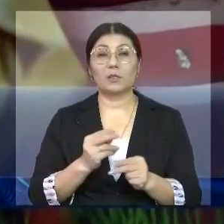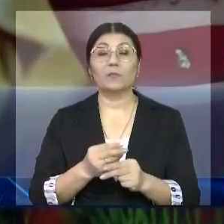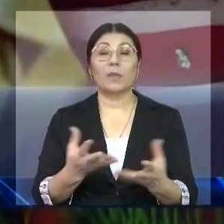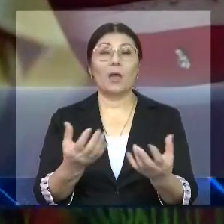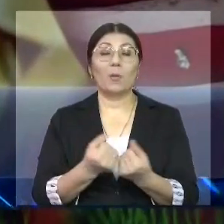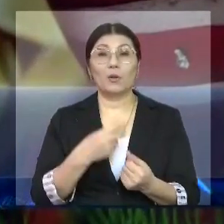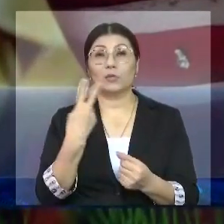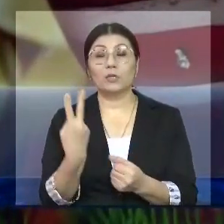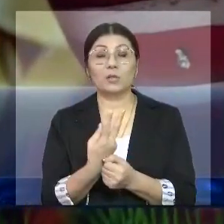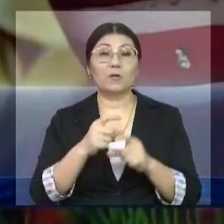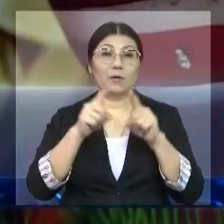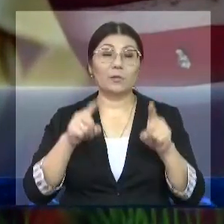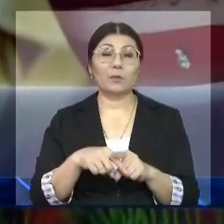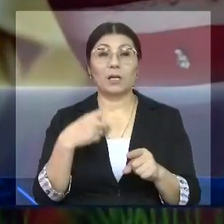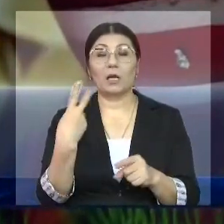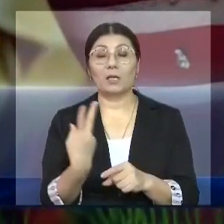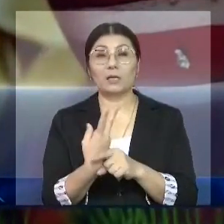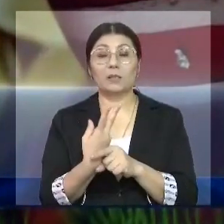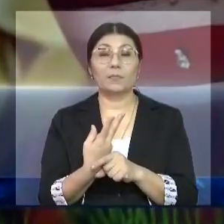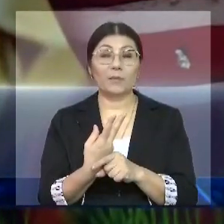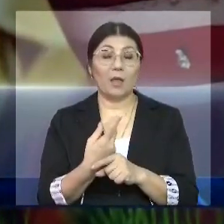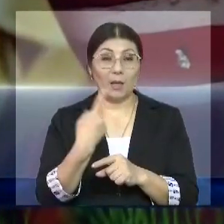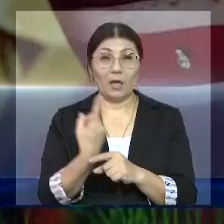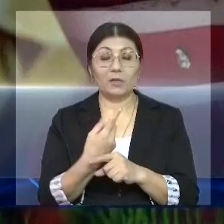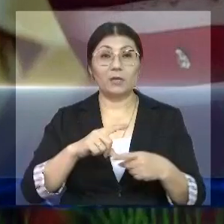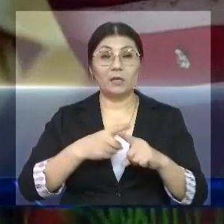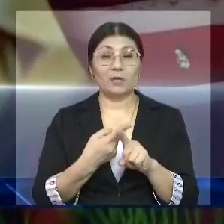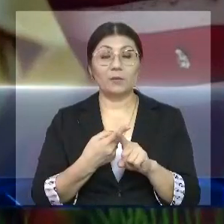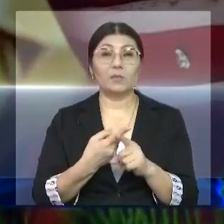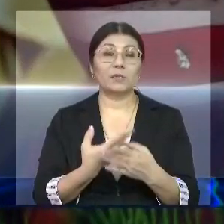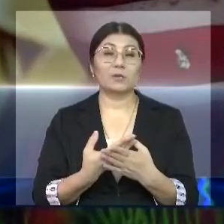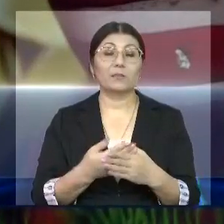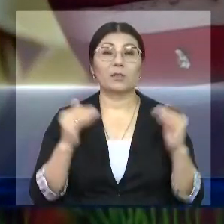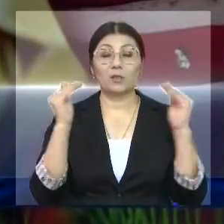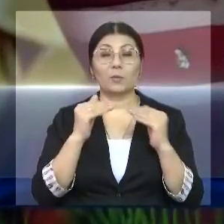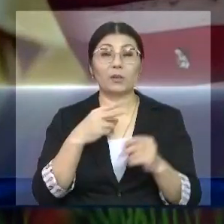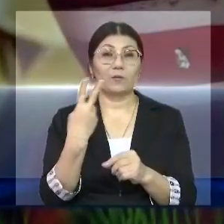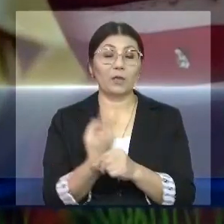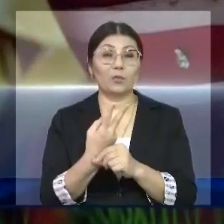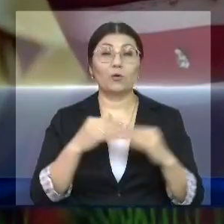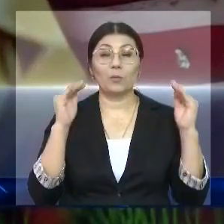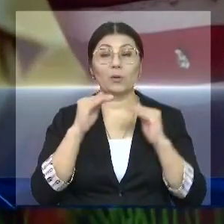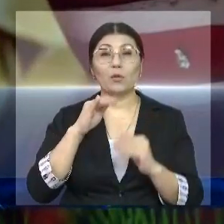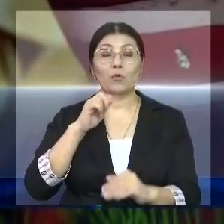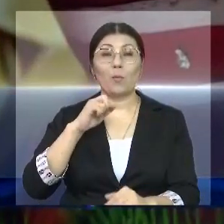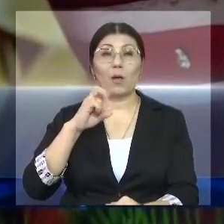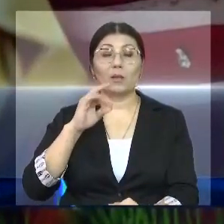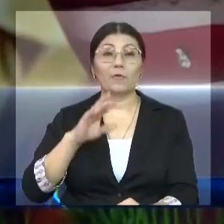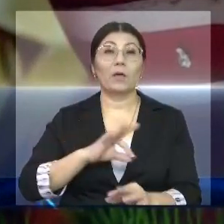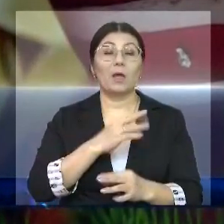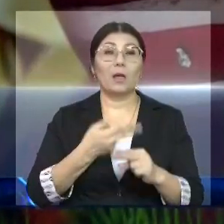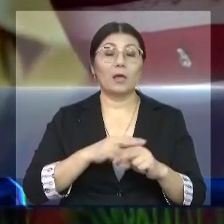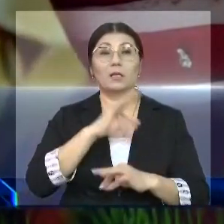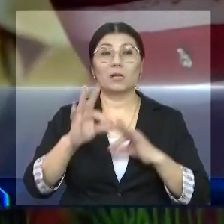получат 2 диплома. Один диплом технического вуза британского, второй диплом Жубанов университета. Конечно, данный проект для нас является